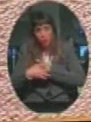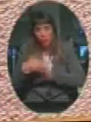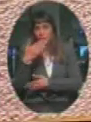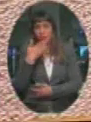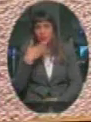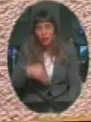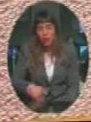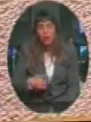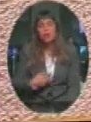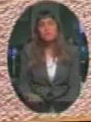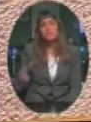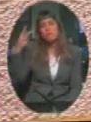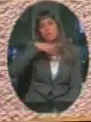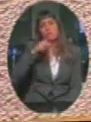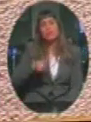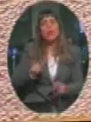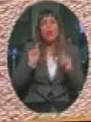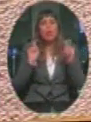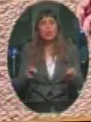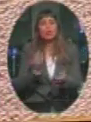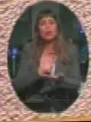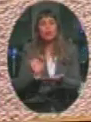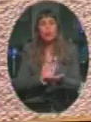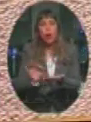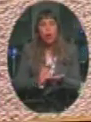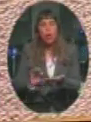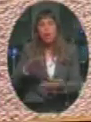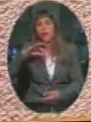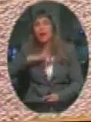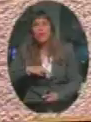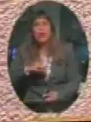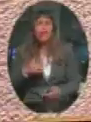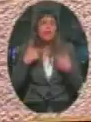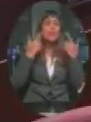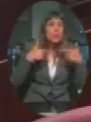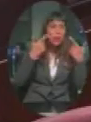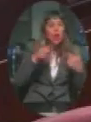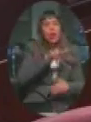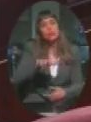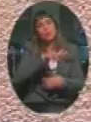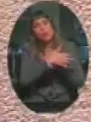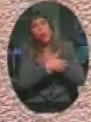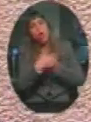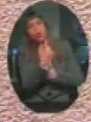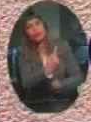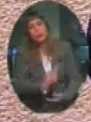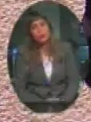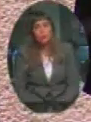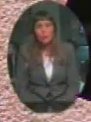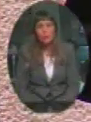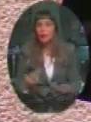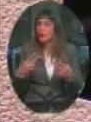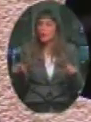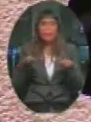ישראל, אני מבין שעלינו להגיש דוח של רווח והסבר לציבור הזה. אי אפשר לברך על